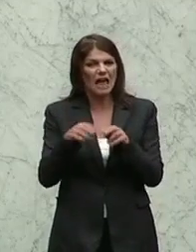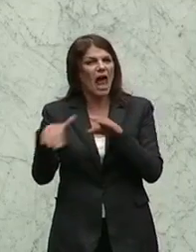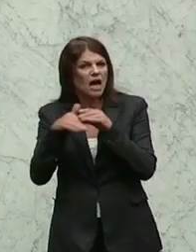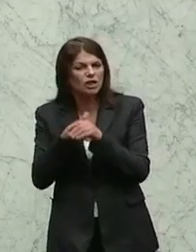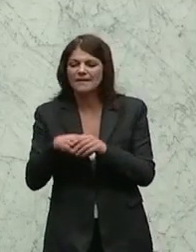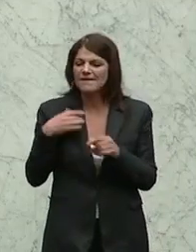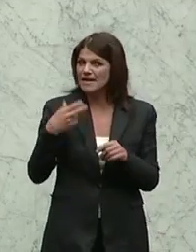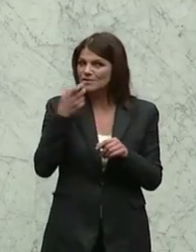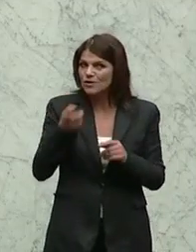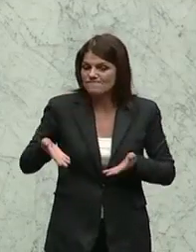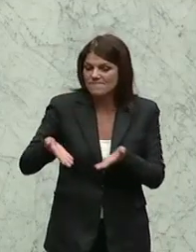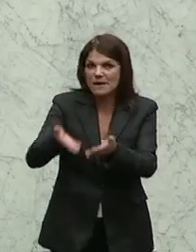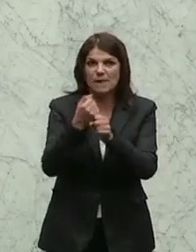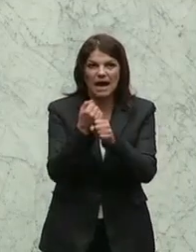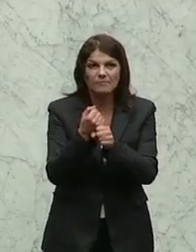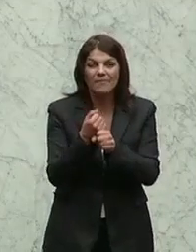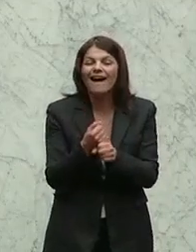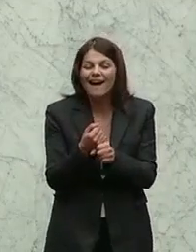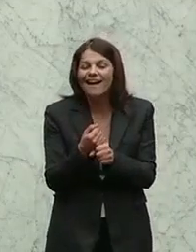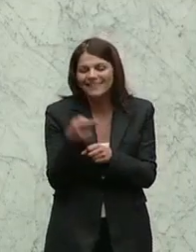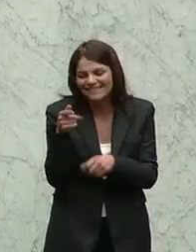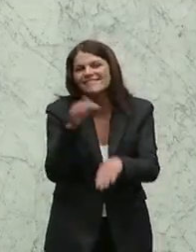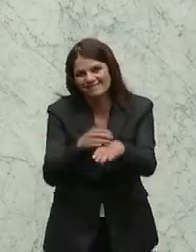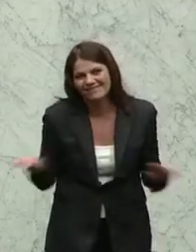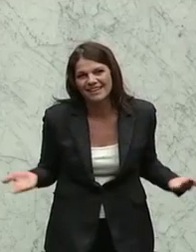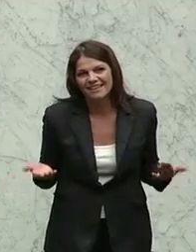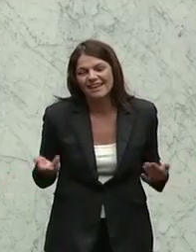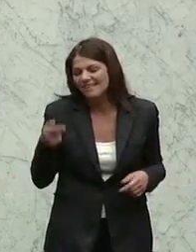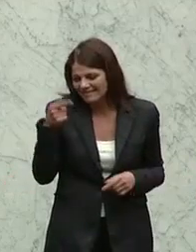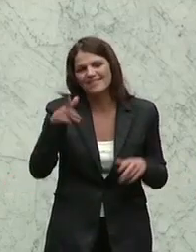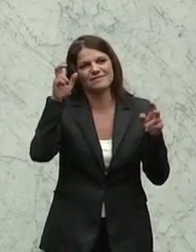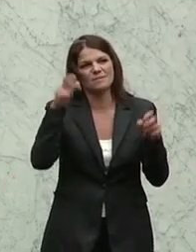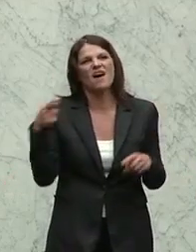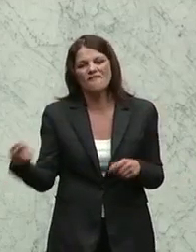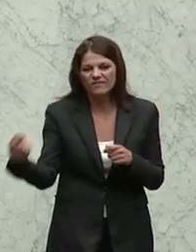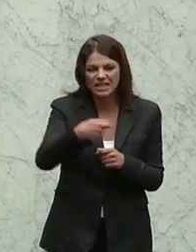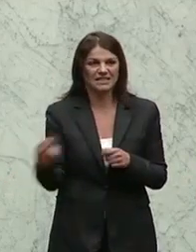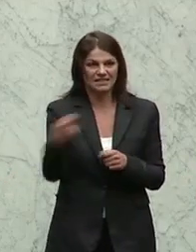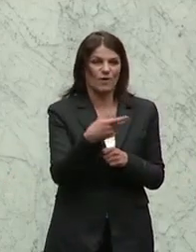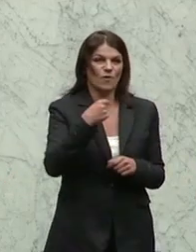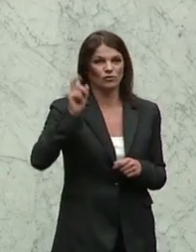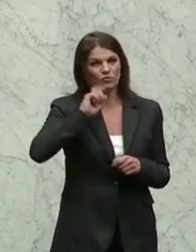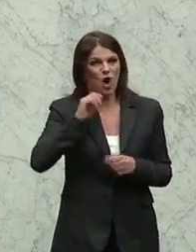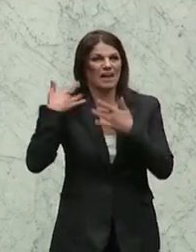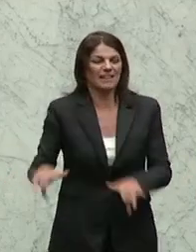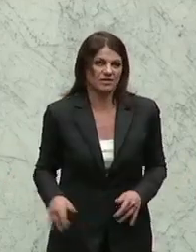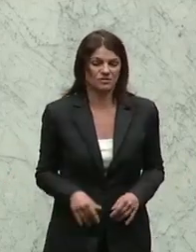das voranzubringen. Das ist an sich das Entlarvende. Es geht wirklich um die Finanzierung dieser steuerlichen Entlastung.